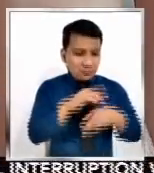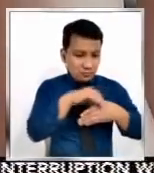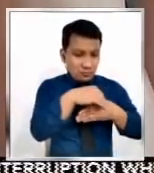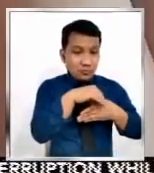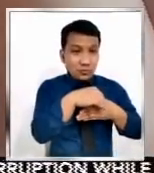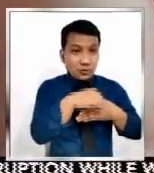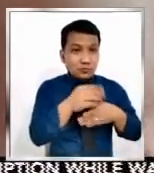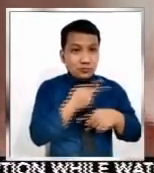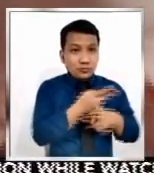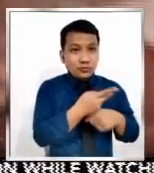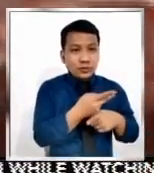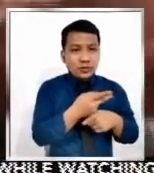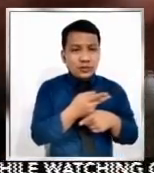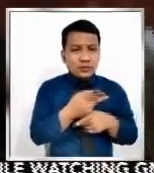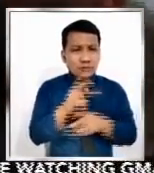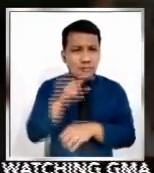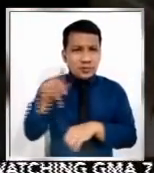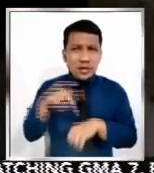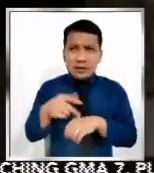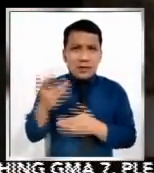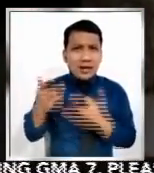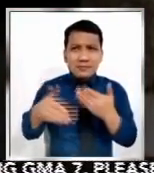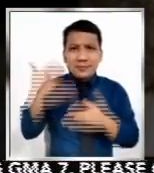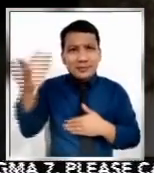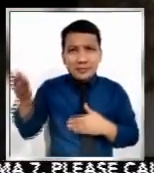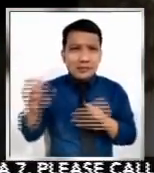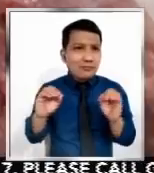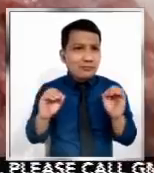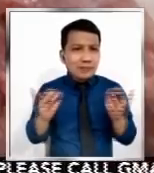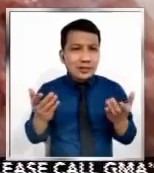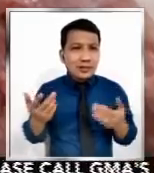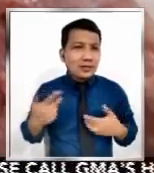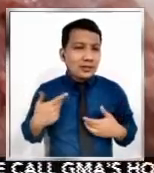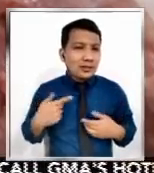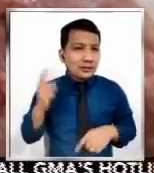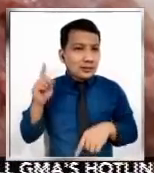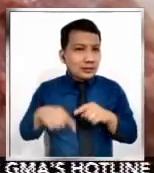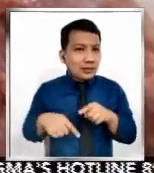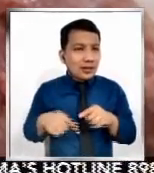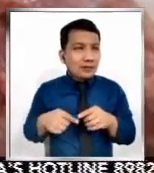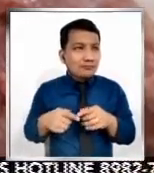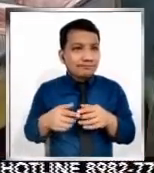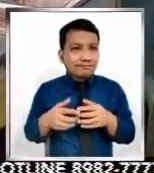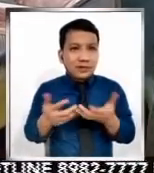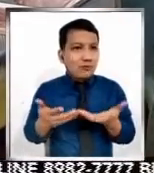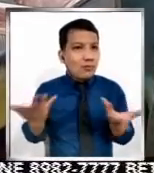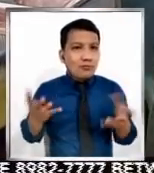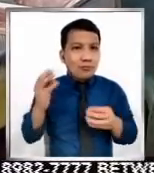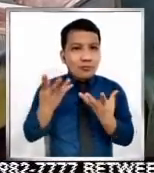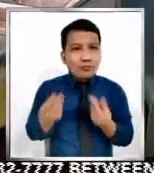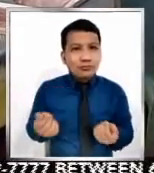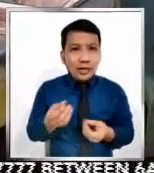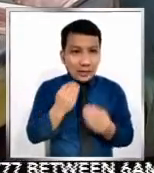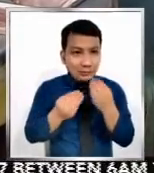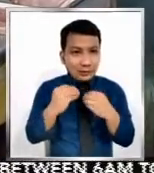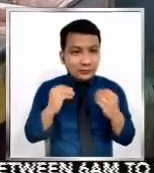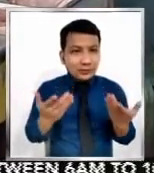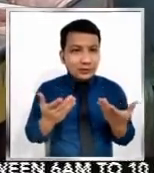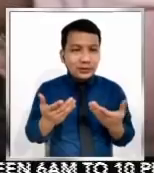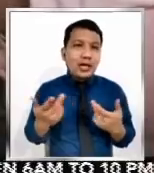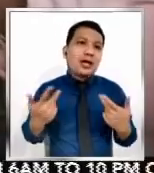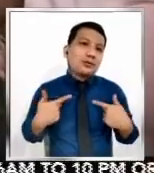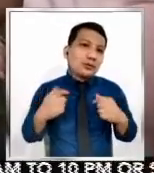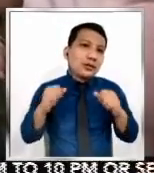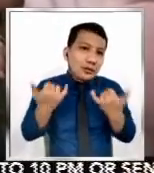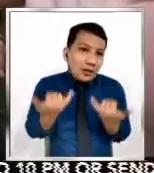Baka dumating ang panahon na baka na tayong pagkain. Mm-hmm. Ay dumating na itong